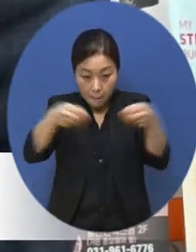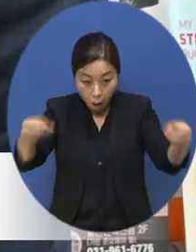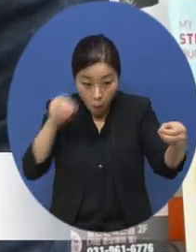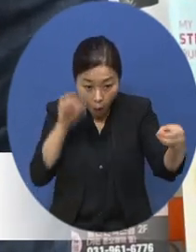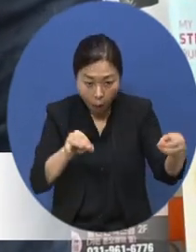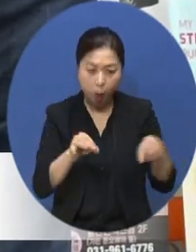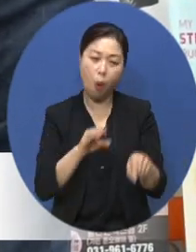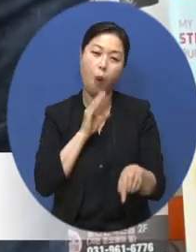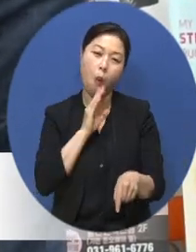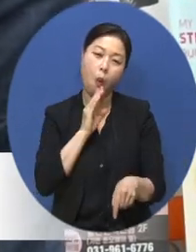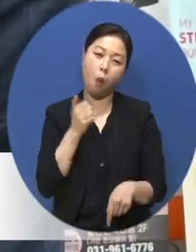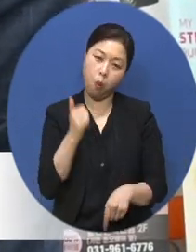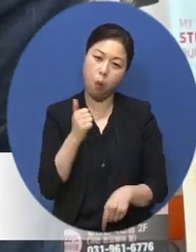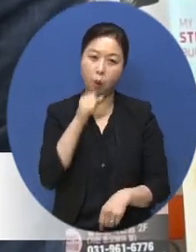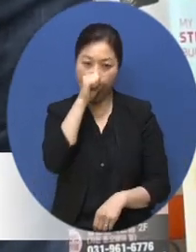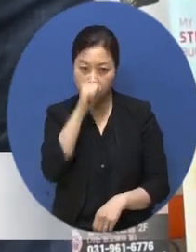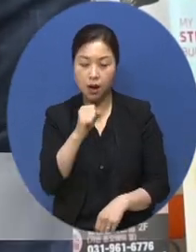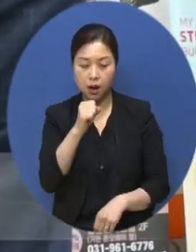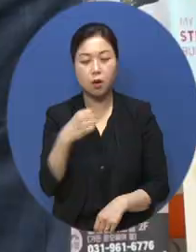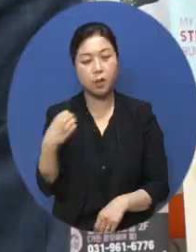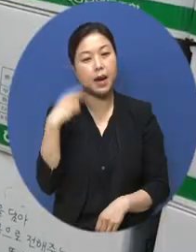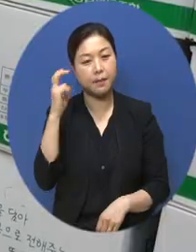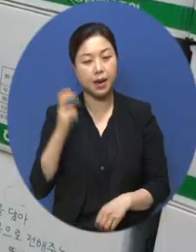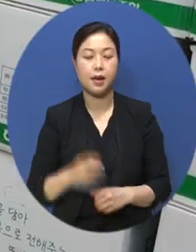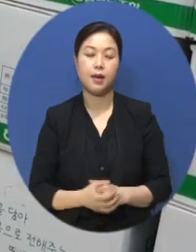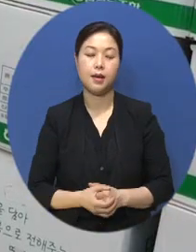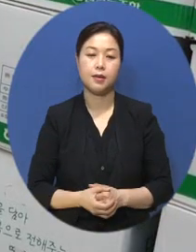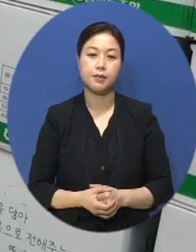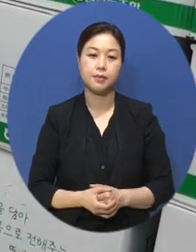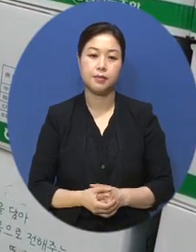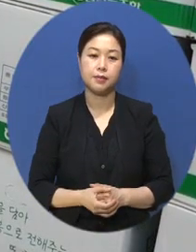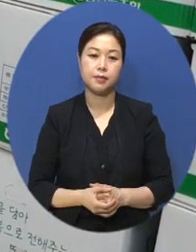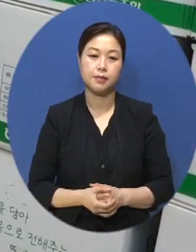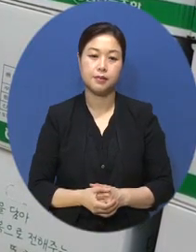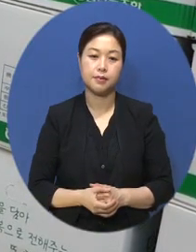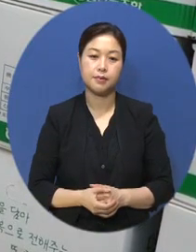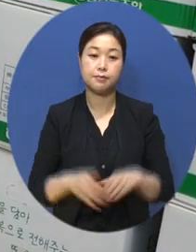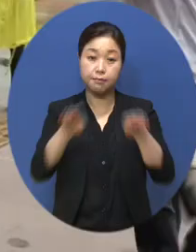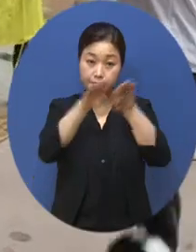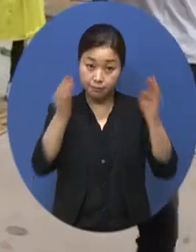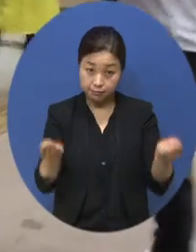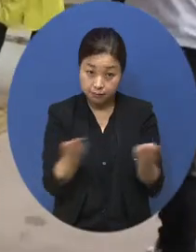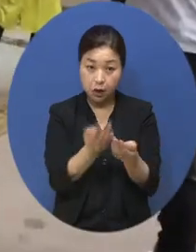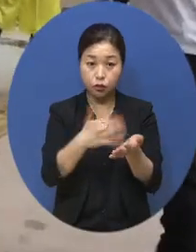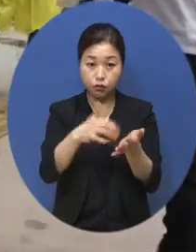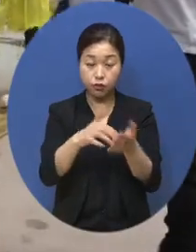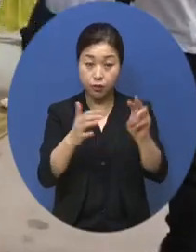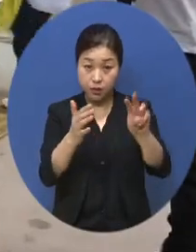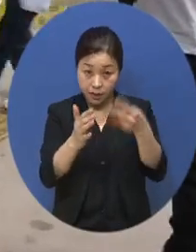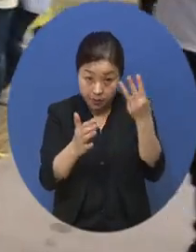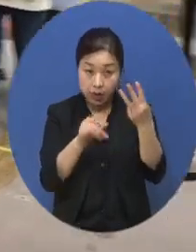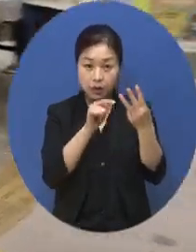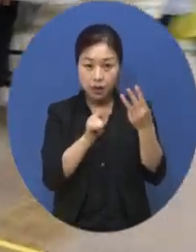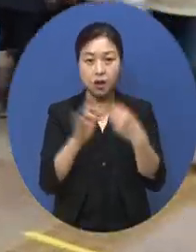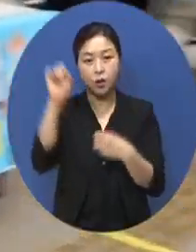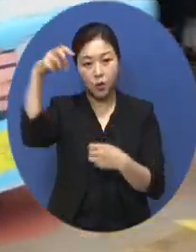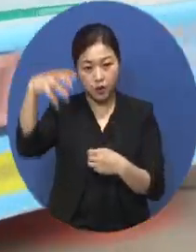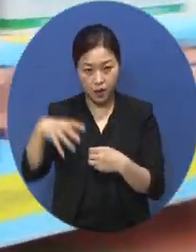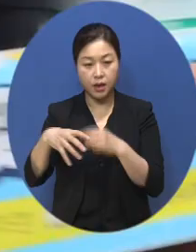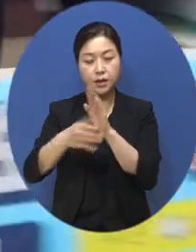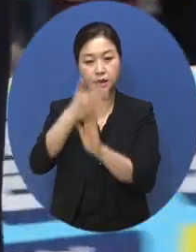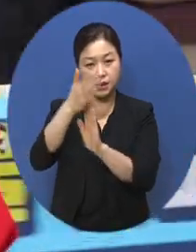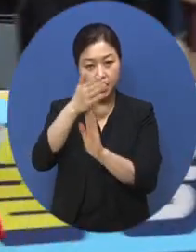너무 잘했다, 너무 좋다 이렇게 얘기하실 것 같아요. 이날 준비한 300여 박스 분량의 고양시